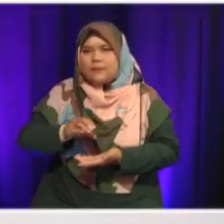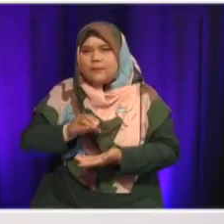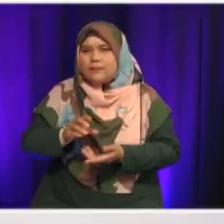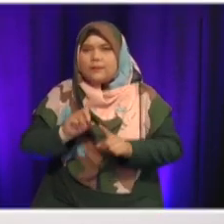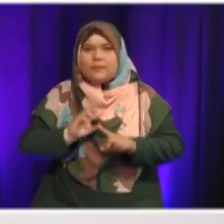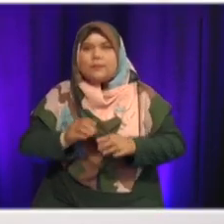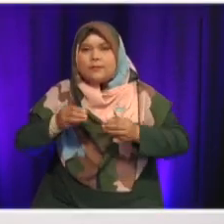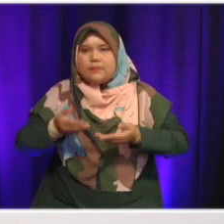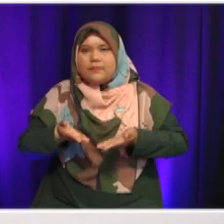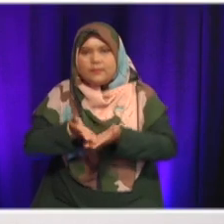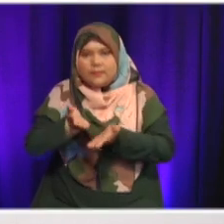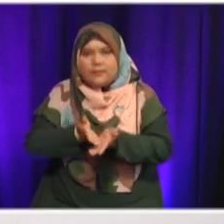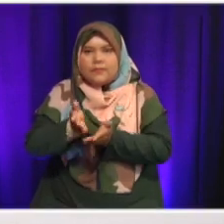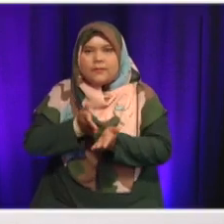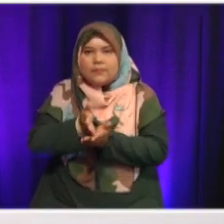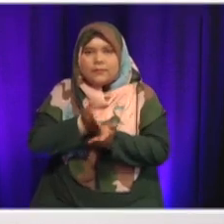teruskan Yesus